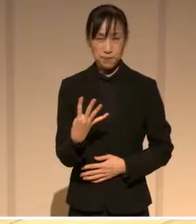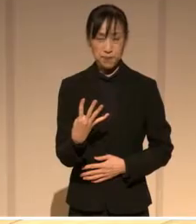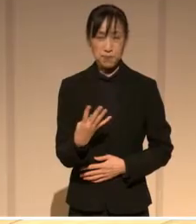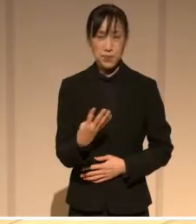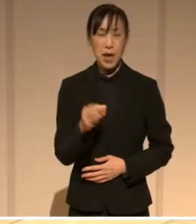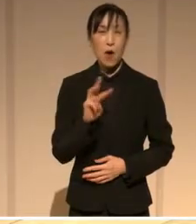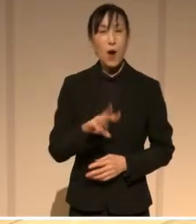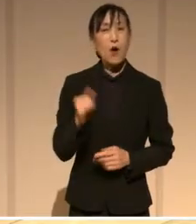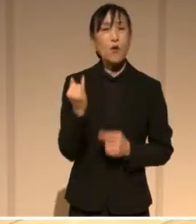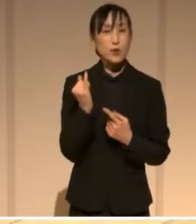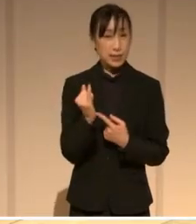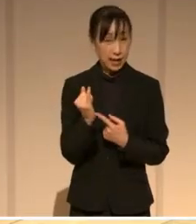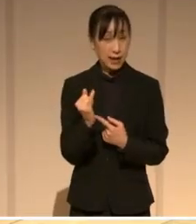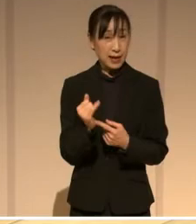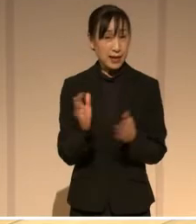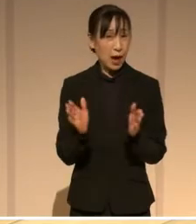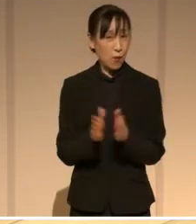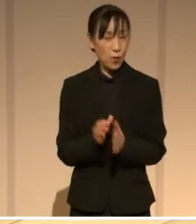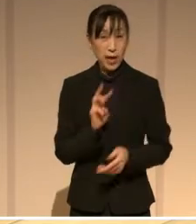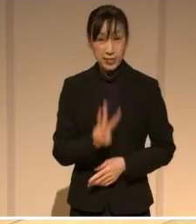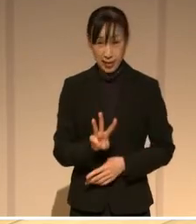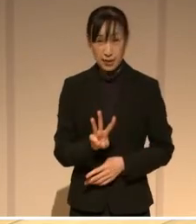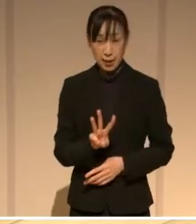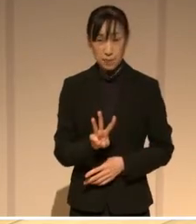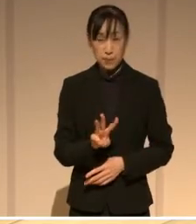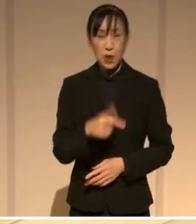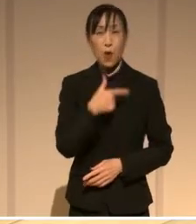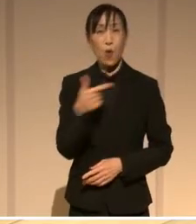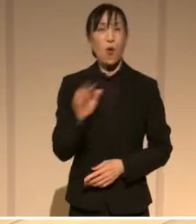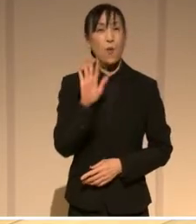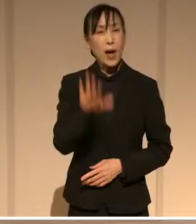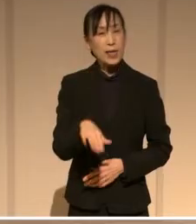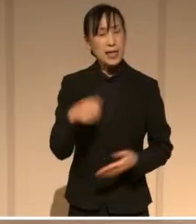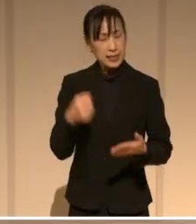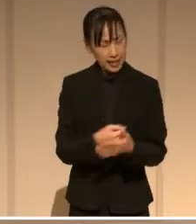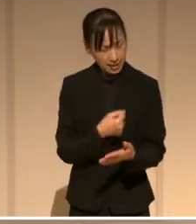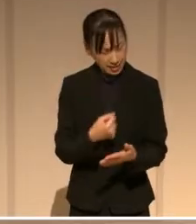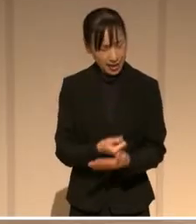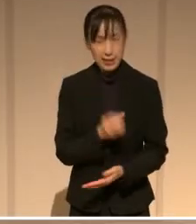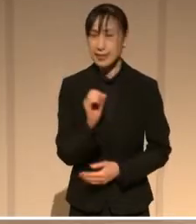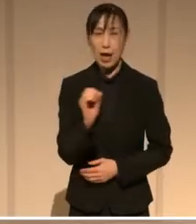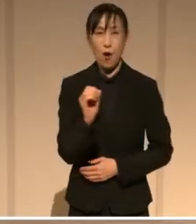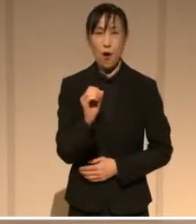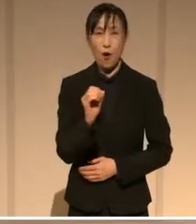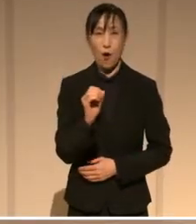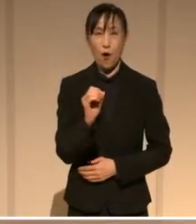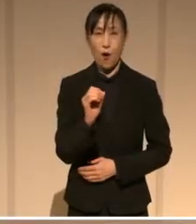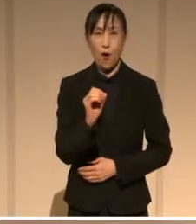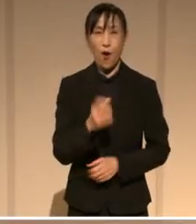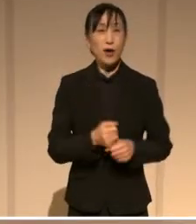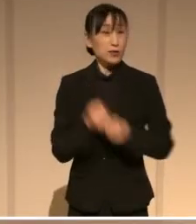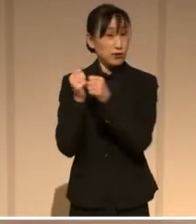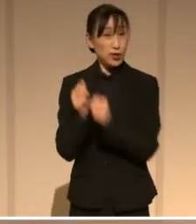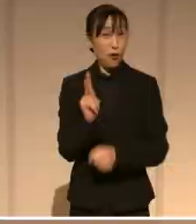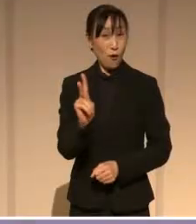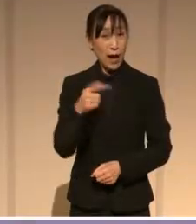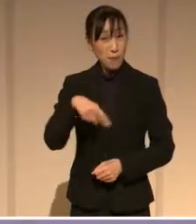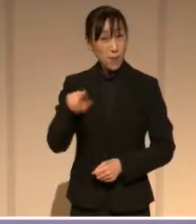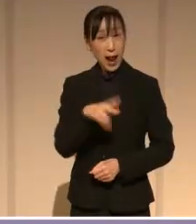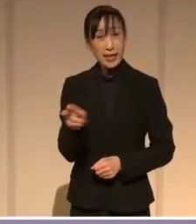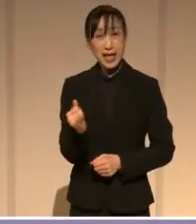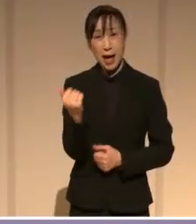さんにて言ってで合計3点大前さんは酒ながら0点ということで頑張らさん優勝ですあります